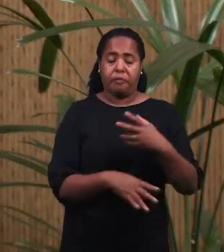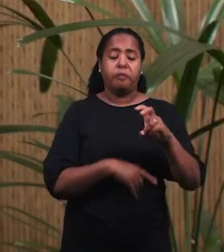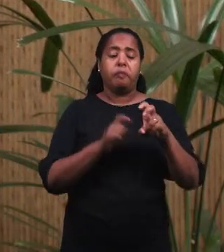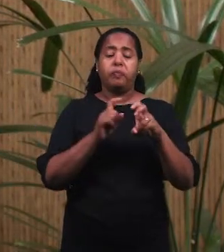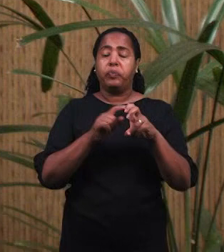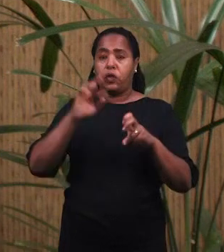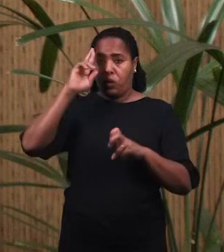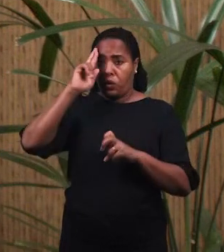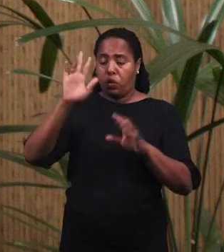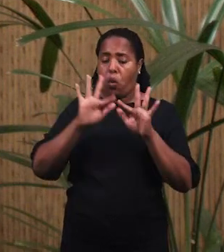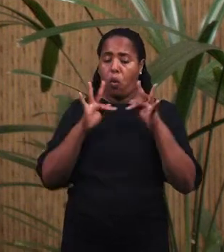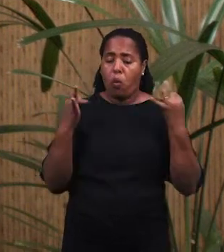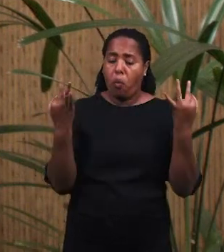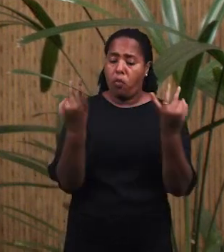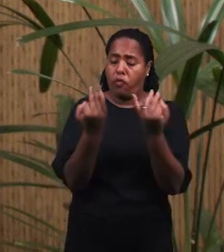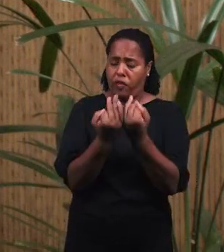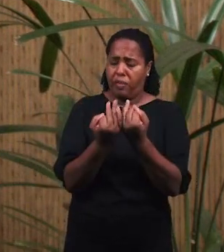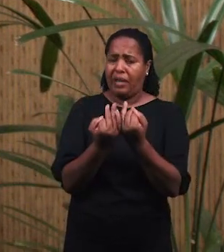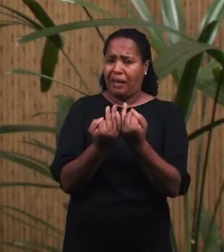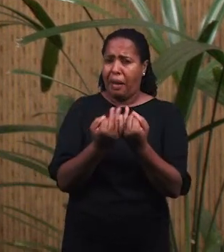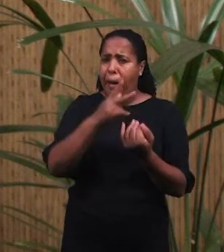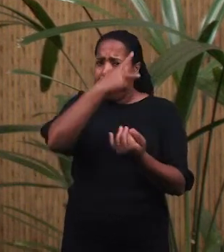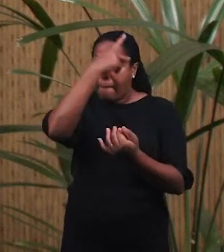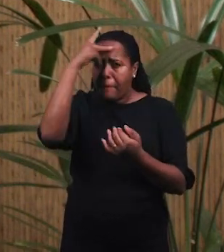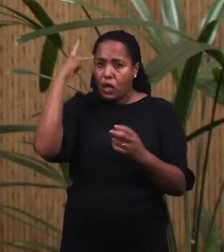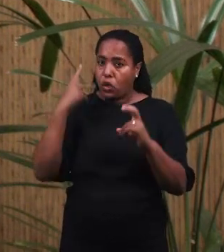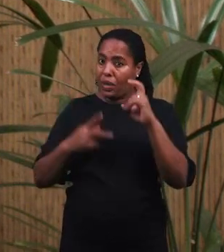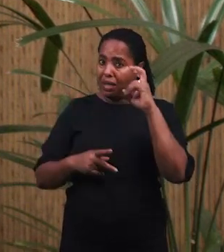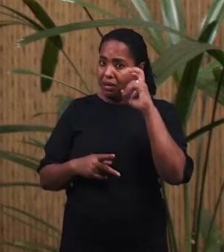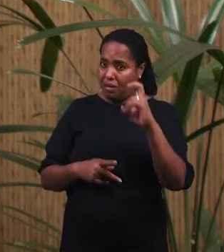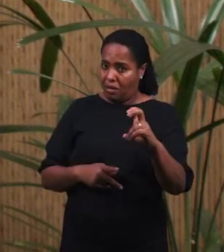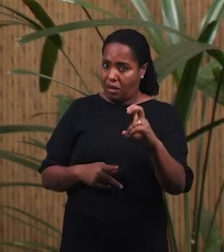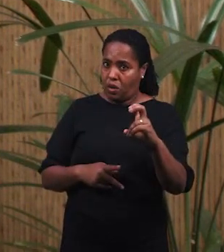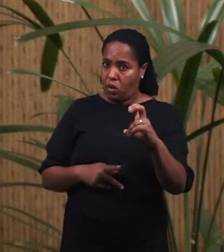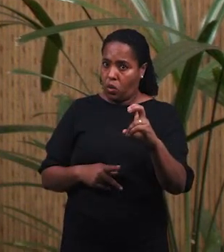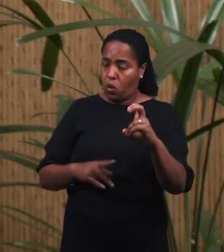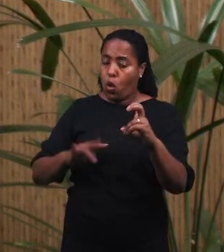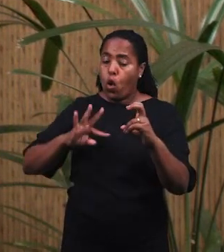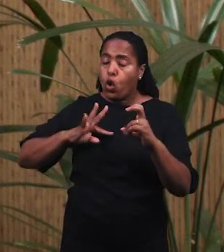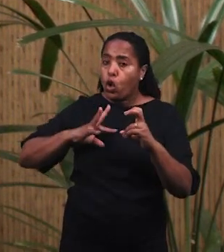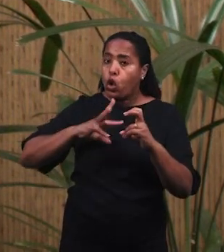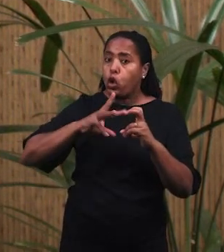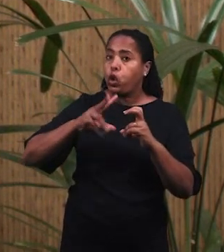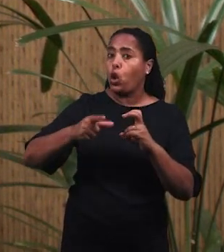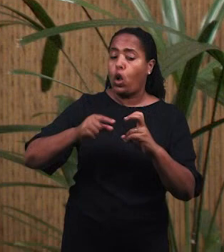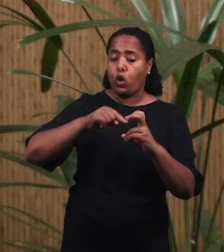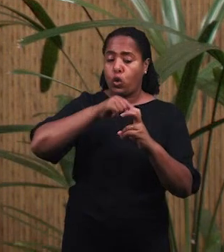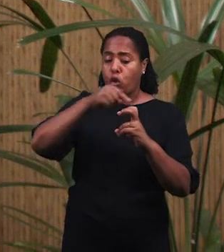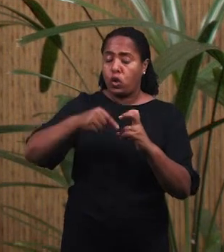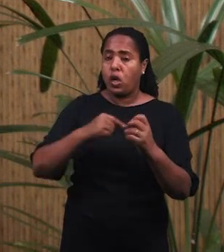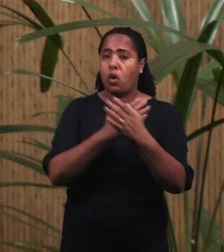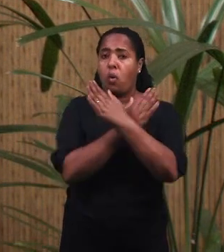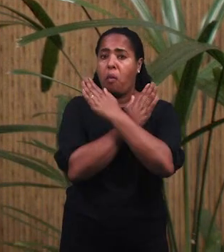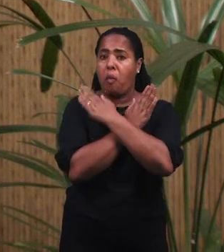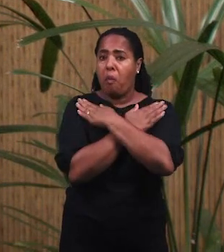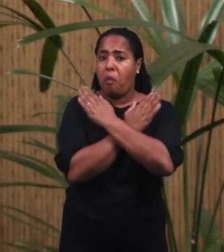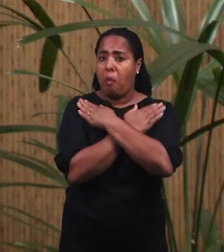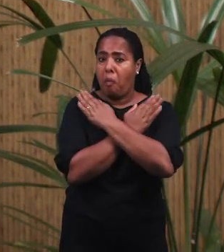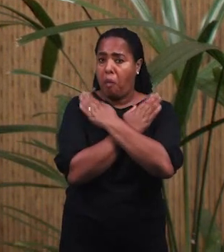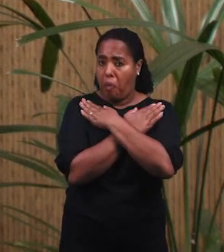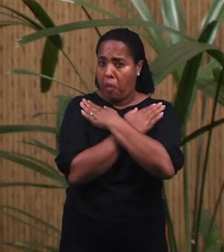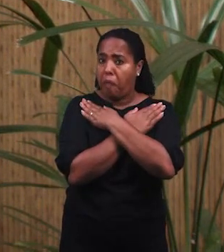нуждами. Господь показал семью, которая состоит из 5 человек. Каждый член этой семьи без